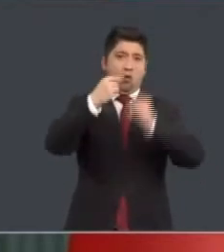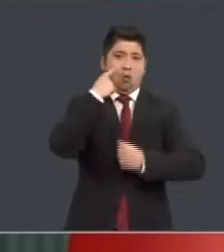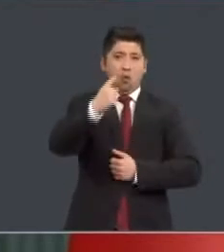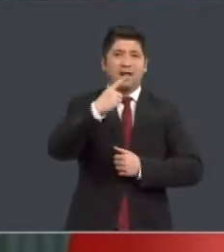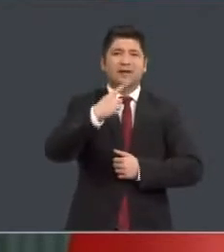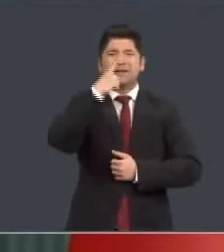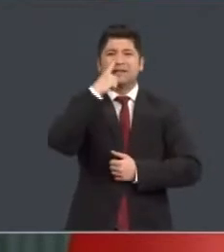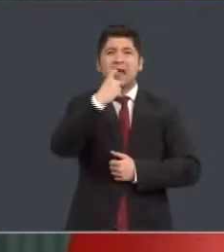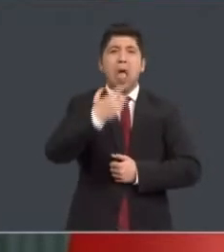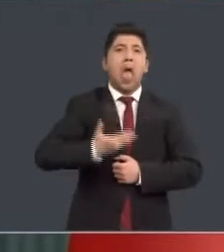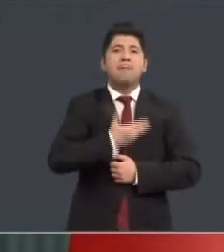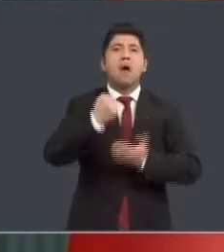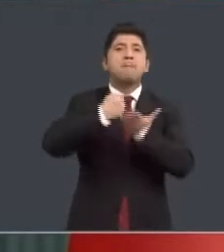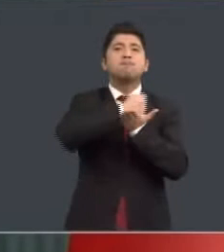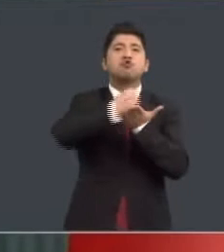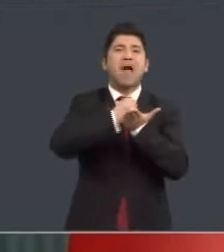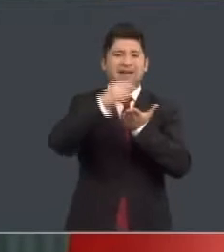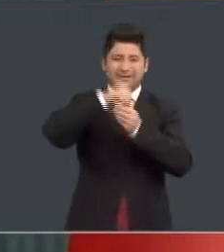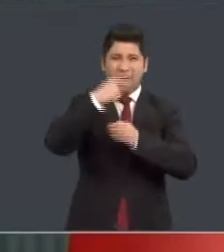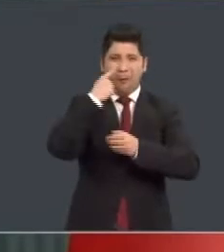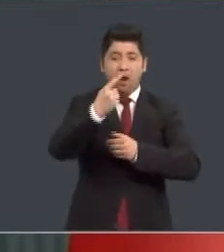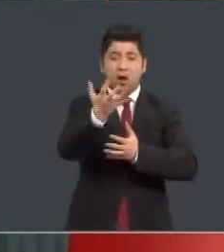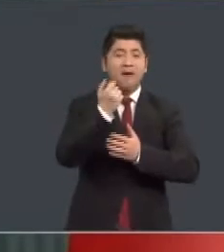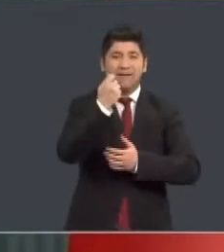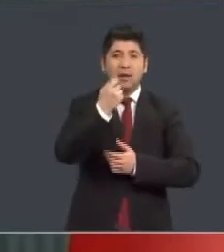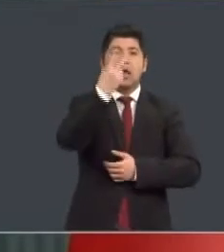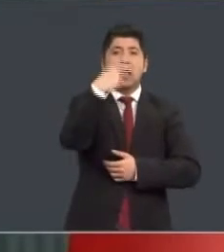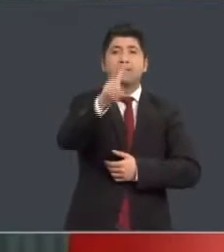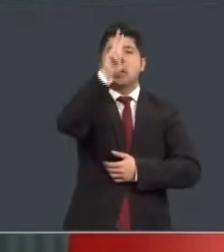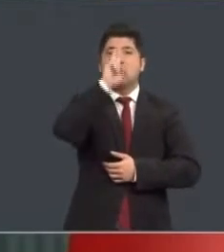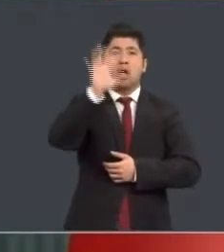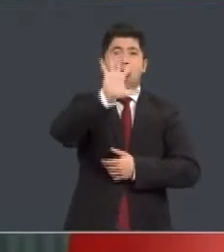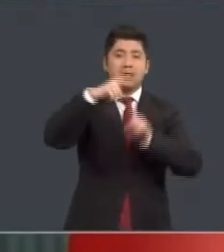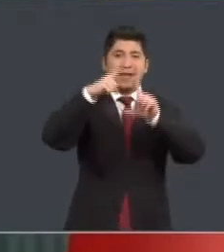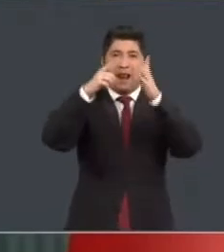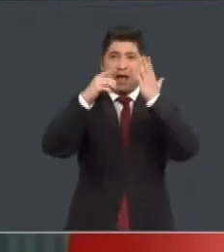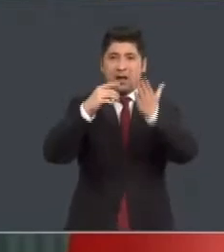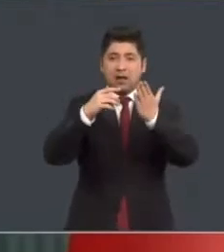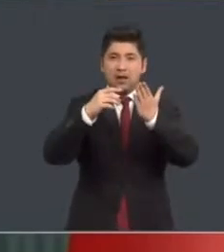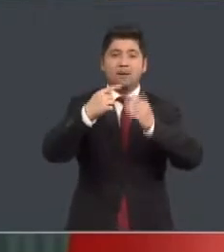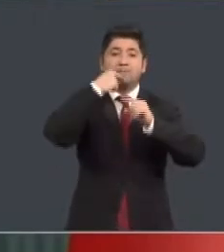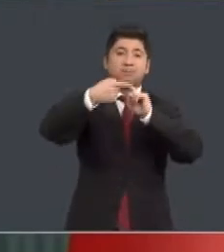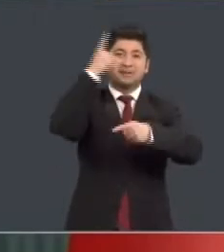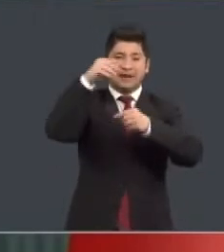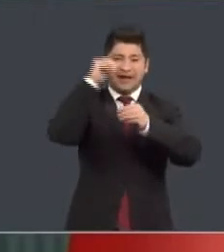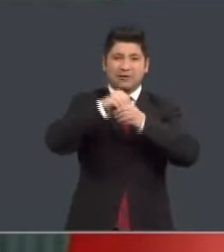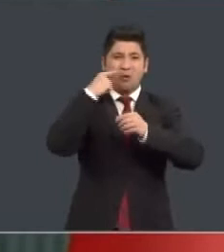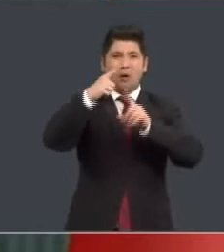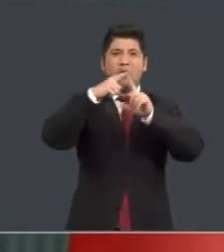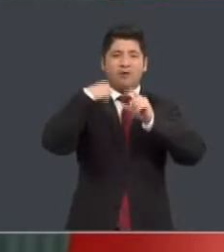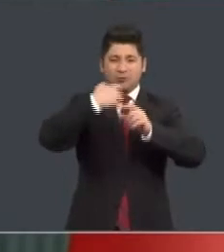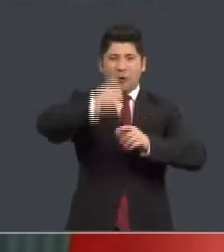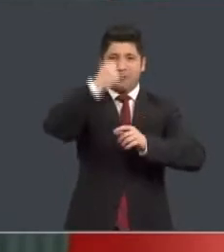sert ekmeklik buğday alım fiyatını 2250 lira geçen yıl ton başına